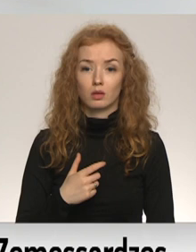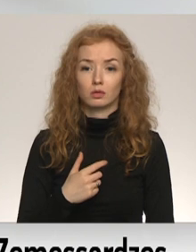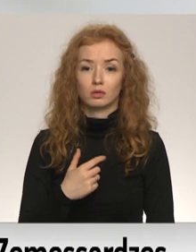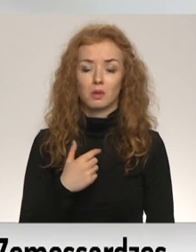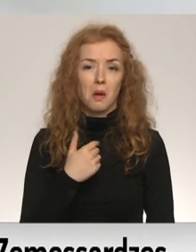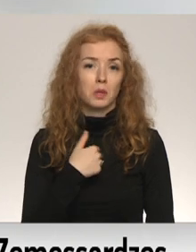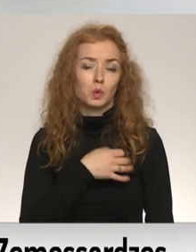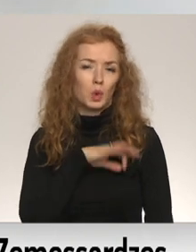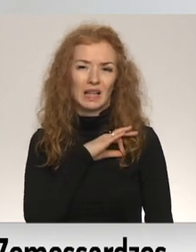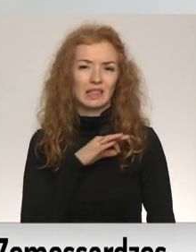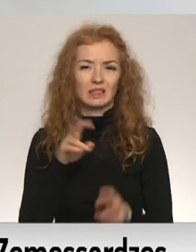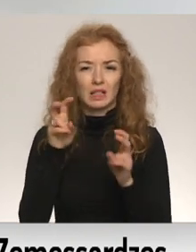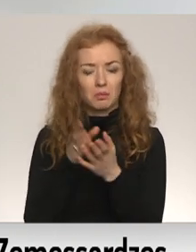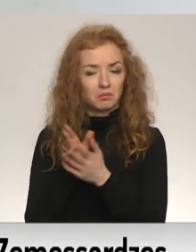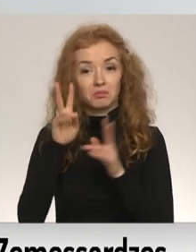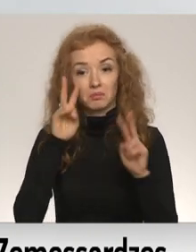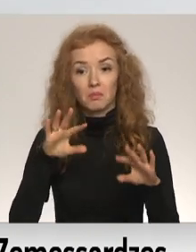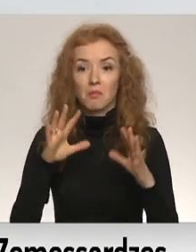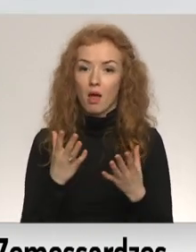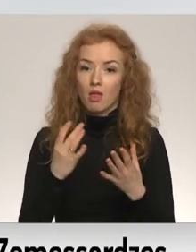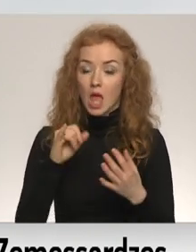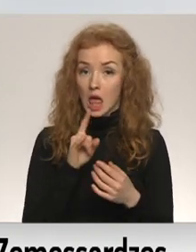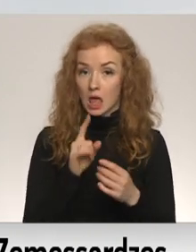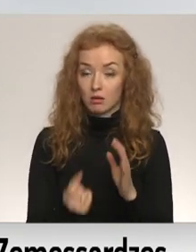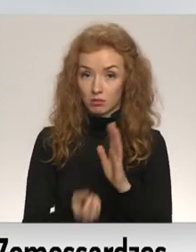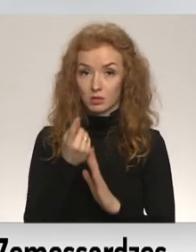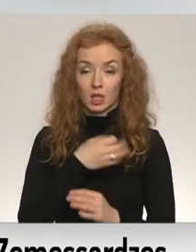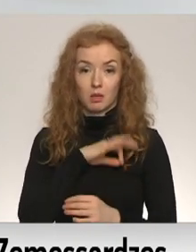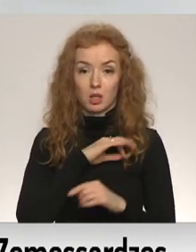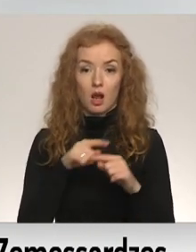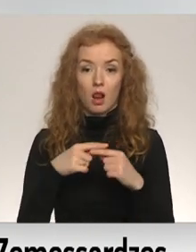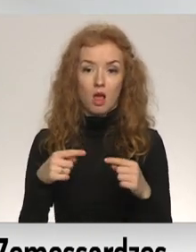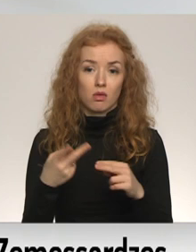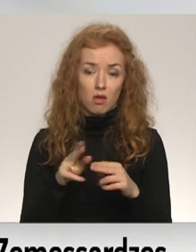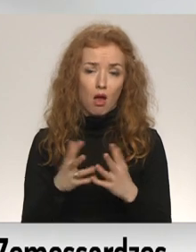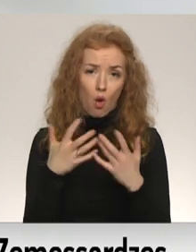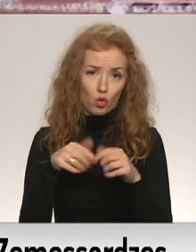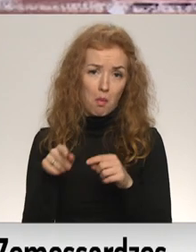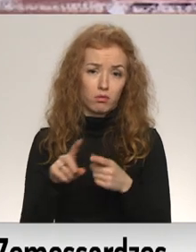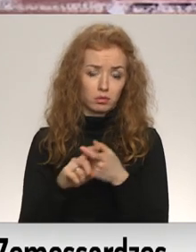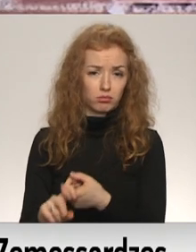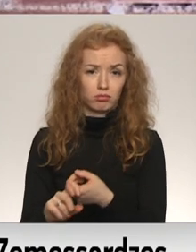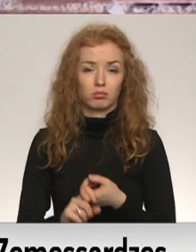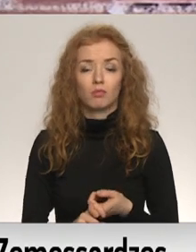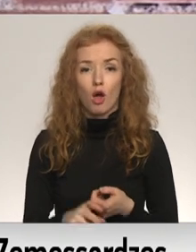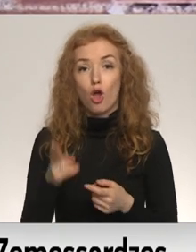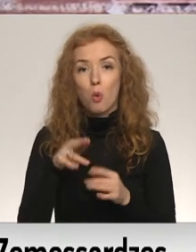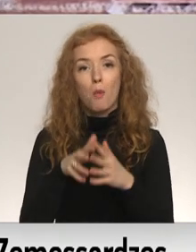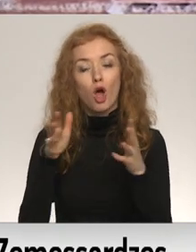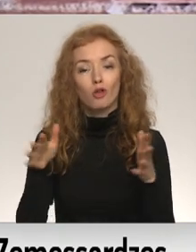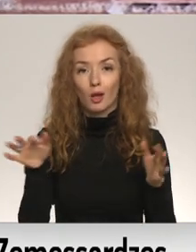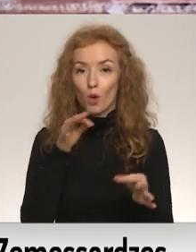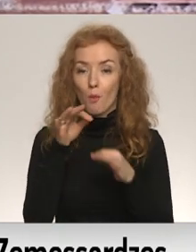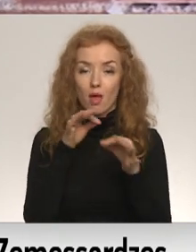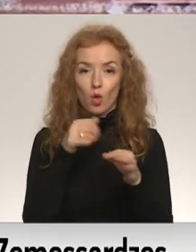nav zināma, bet es domāju, ja ir ierosināta krimināla lieta, tad automātiski tas notiek. No plašākajiem komentāriem